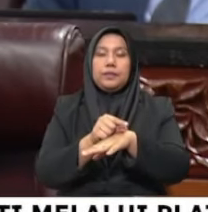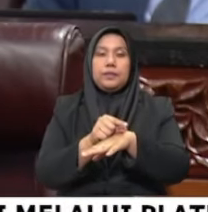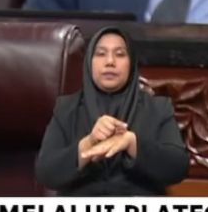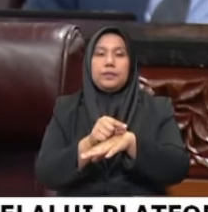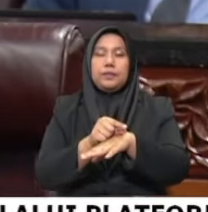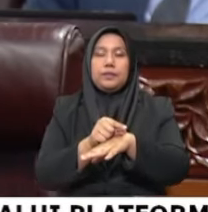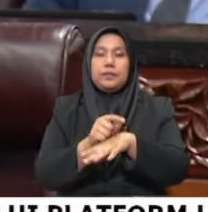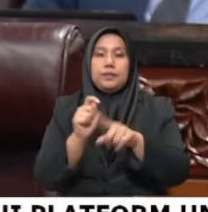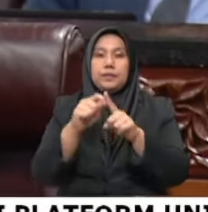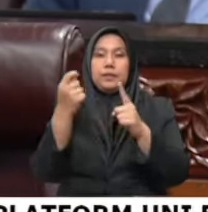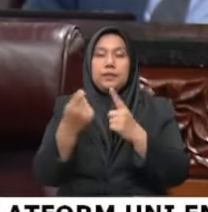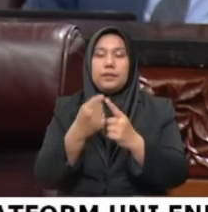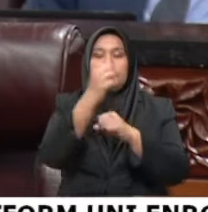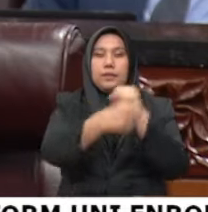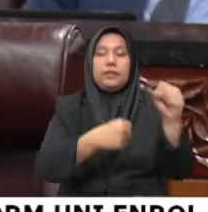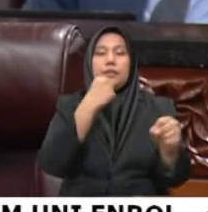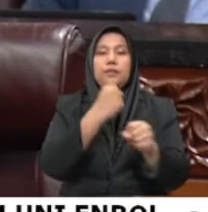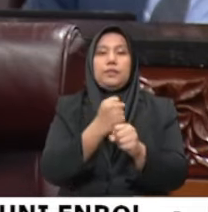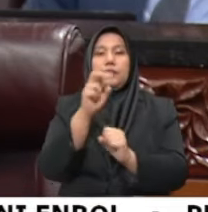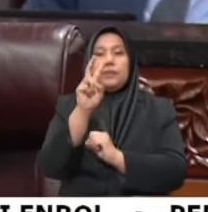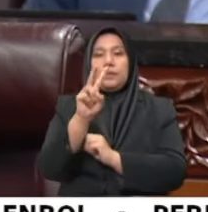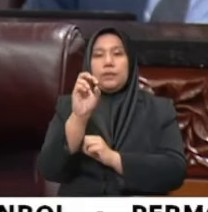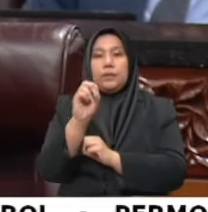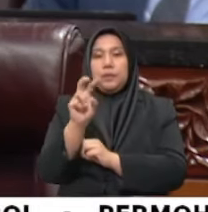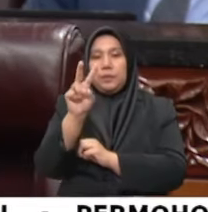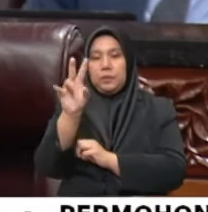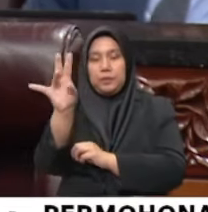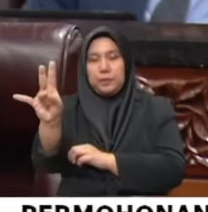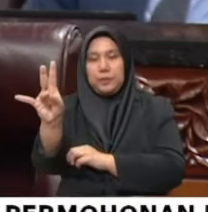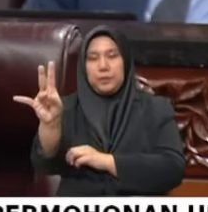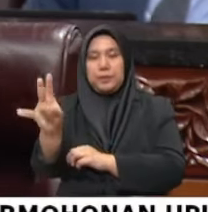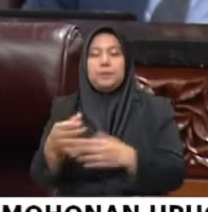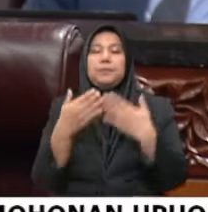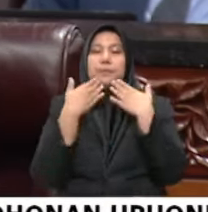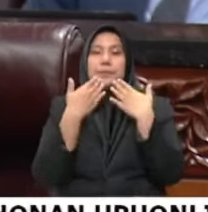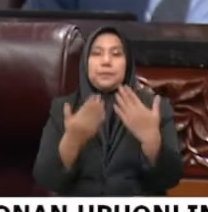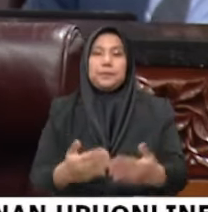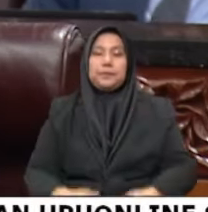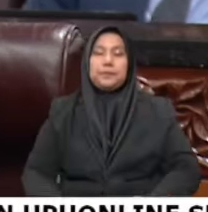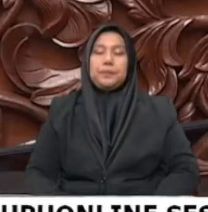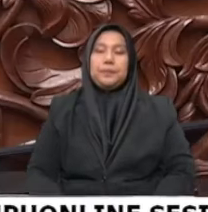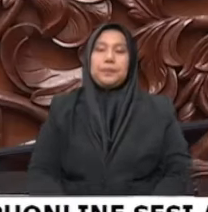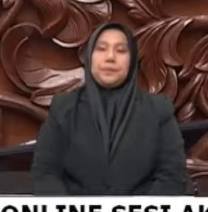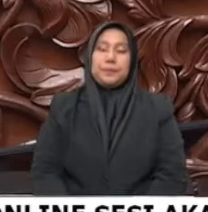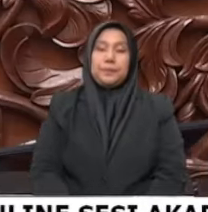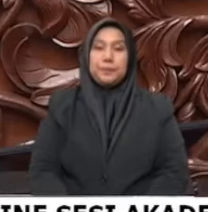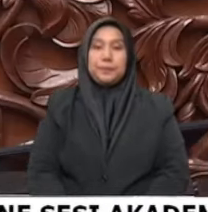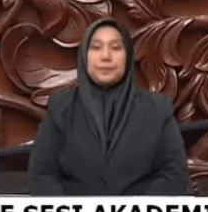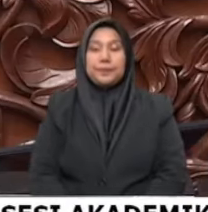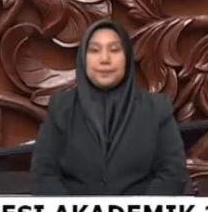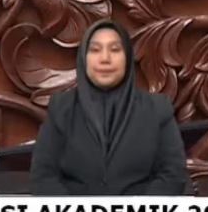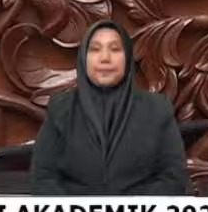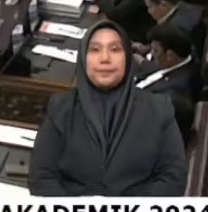pada tahun 2027, Tuan Yang di-Pertua. Sekian, terima kasih. Soalan tambahan. Datuk Yang